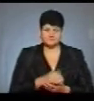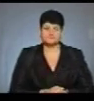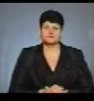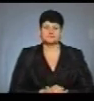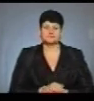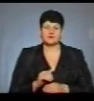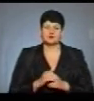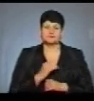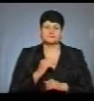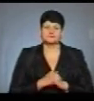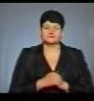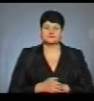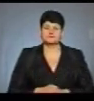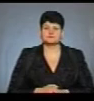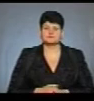вечора.